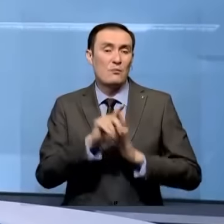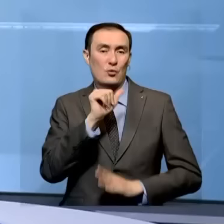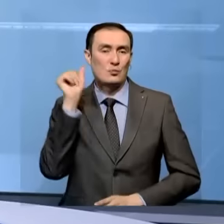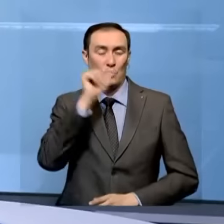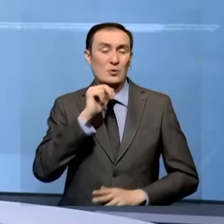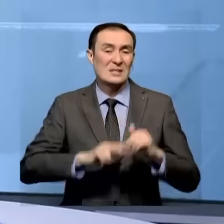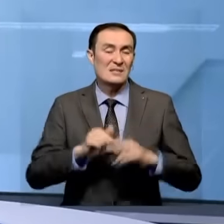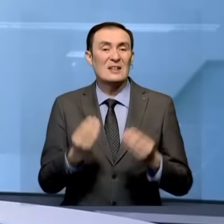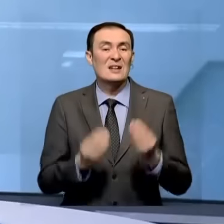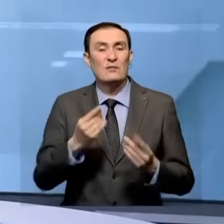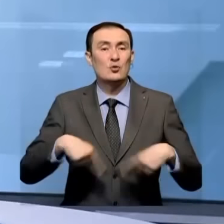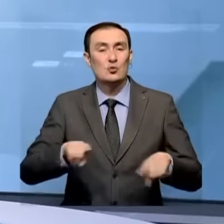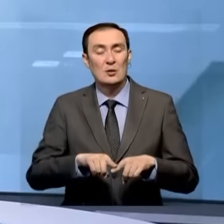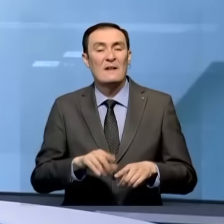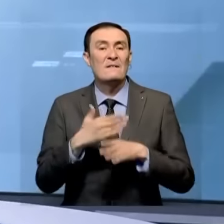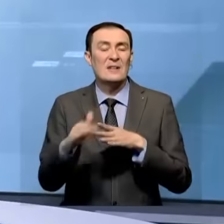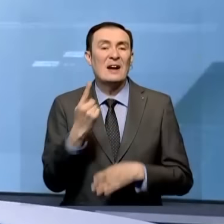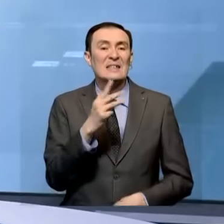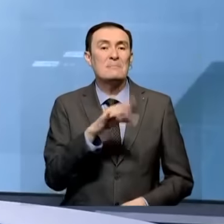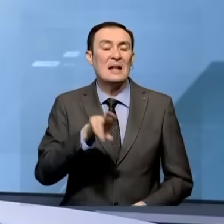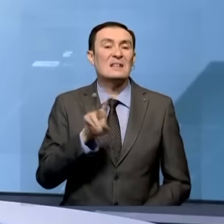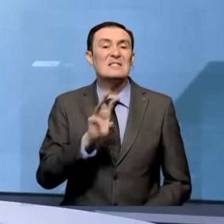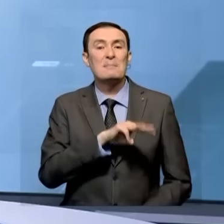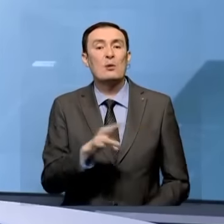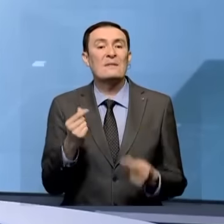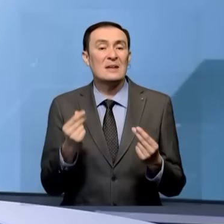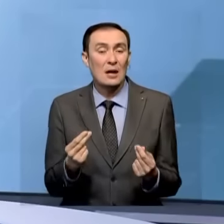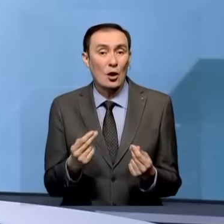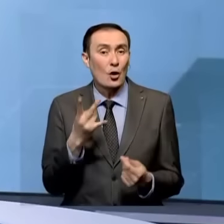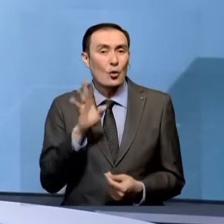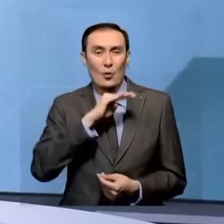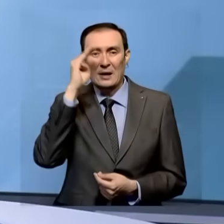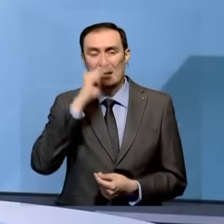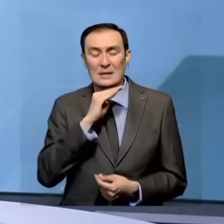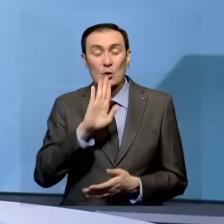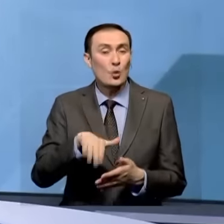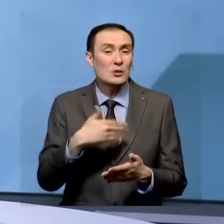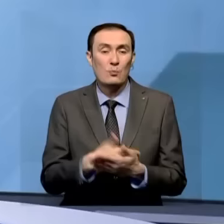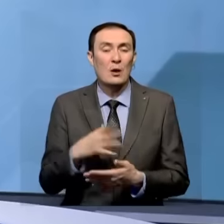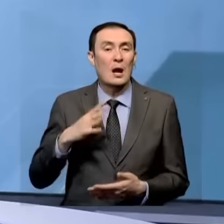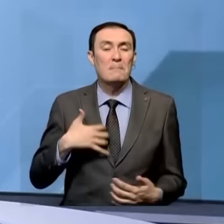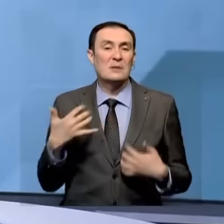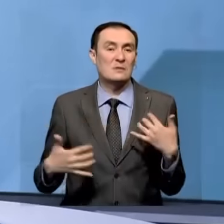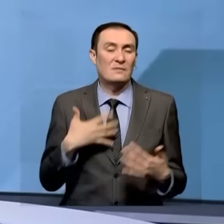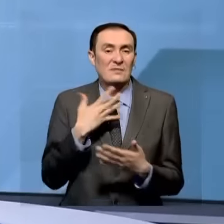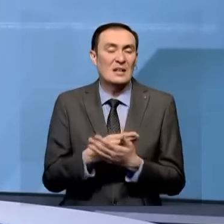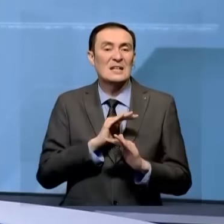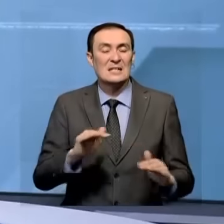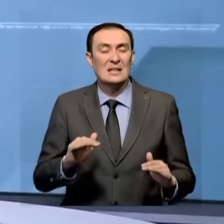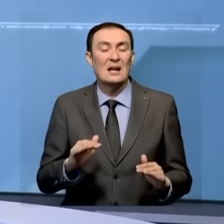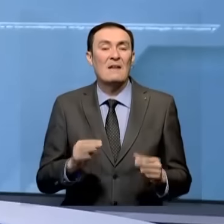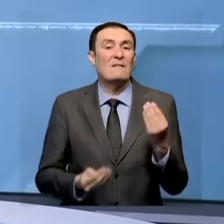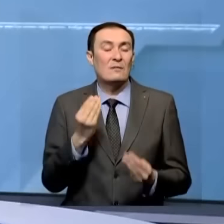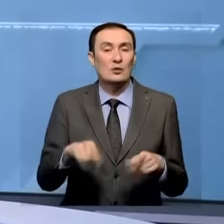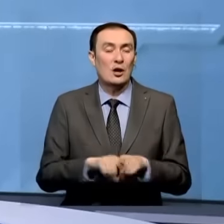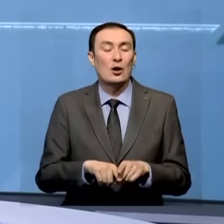на строительство игровых зон для детей выделили 1 миллиард 200 миллионов тенге. Но родители до сих пор опасаются отпускать своих детей во двор,